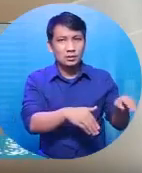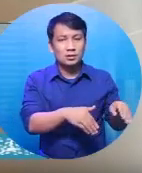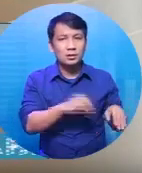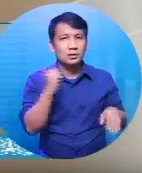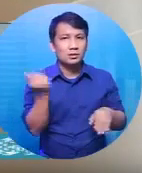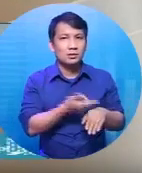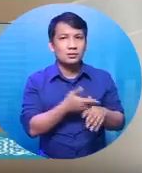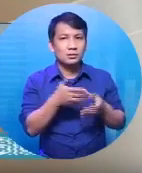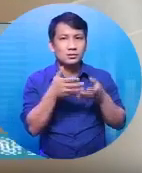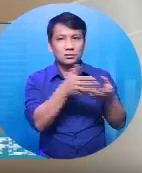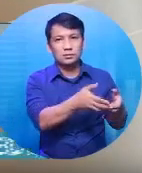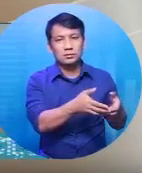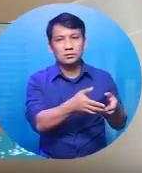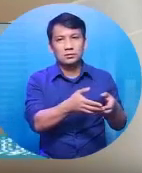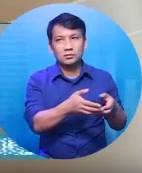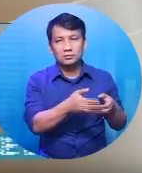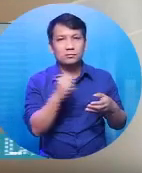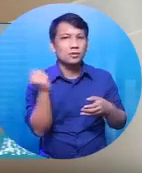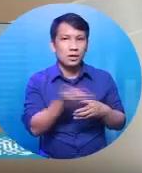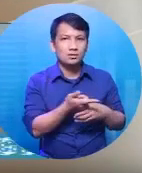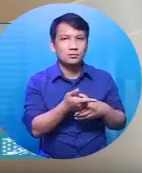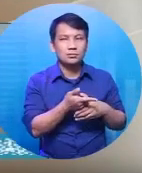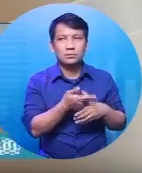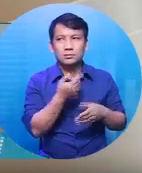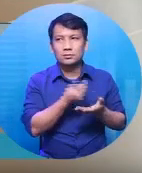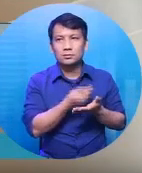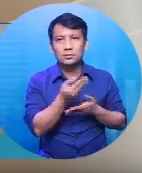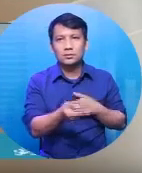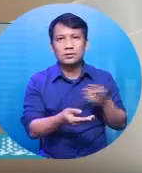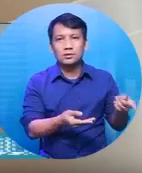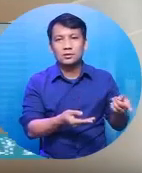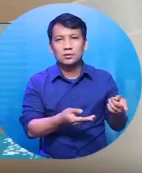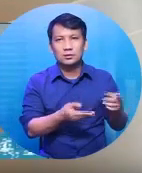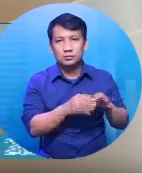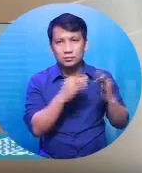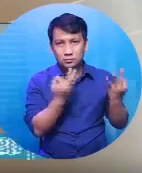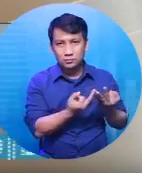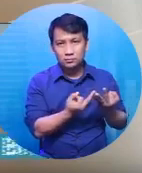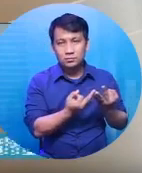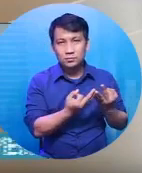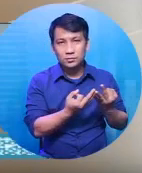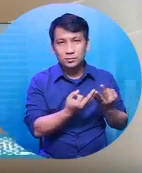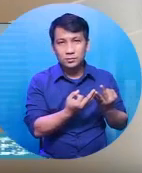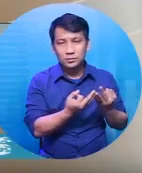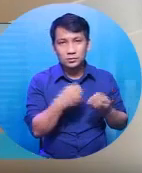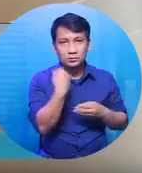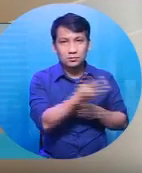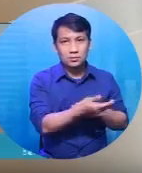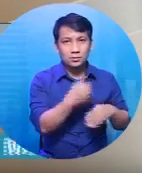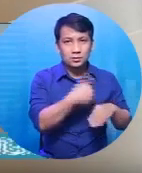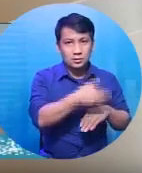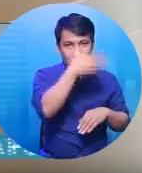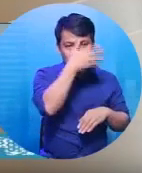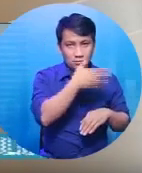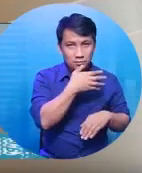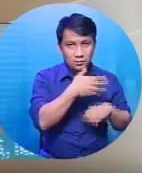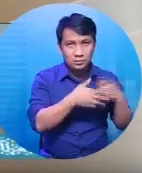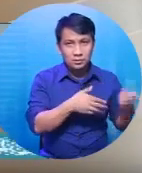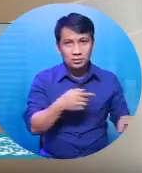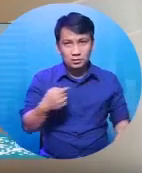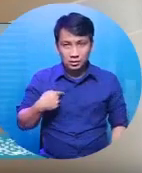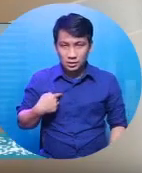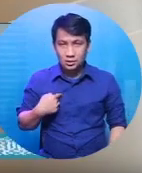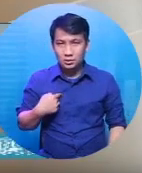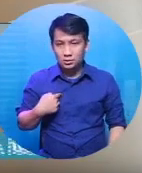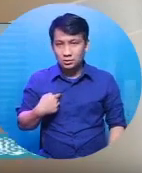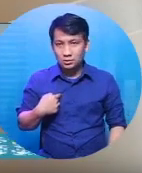lahat dyan kasi bahay, isolder lahat. Ngayon, mas mabuti pa yung pamilya ng Tomboy na bibigyan niya yung magulang niya. Samantalang ako,